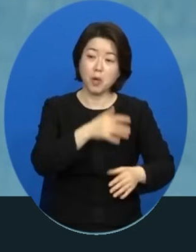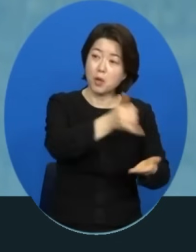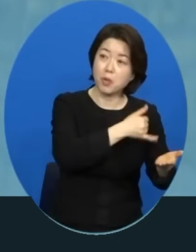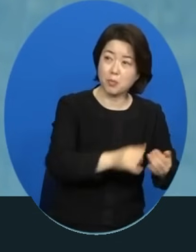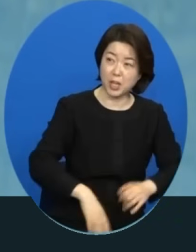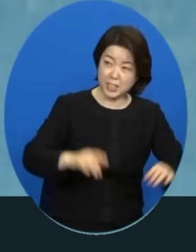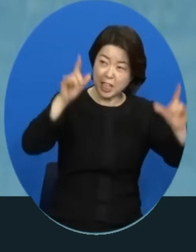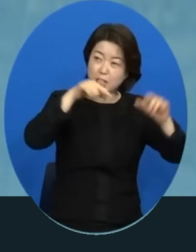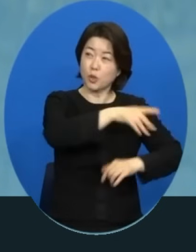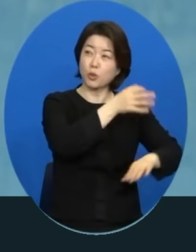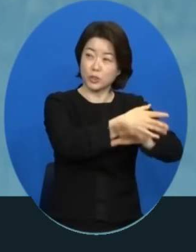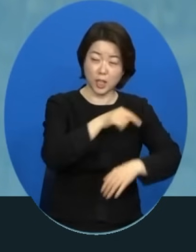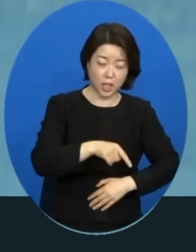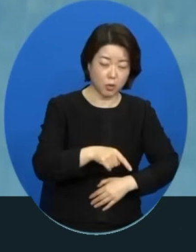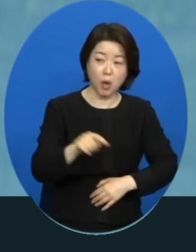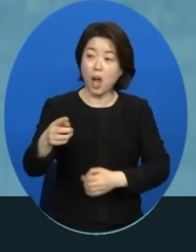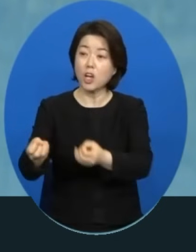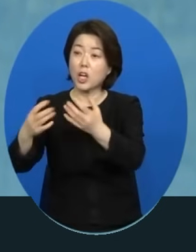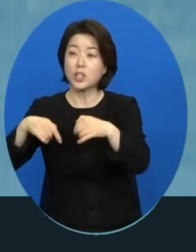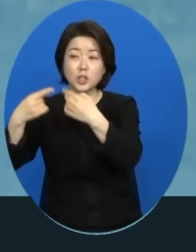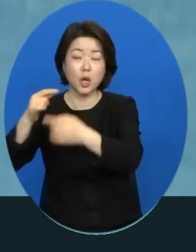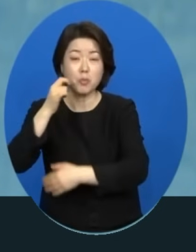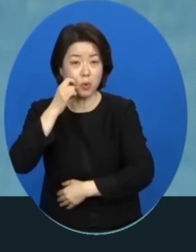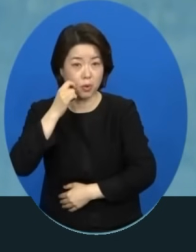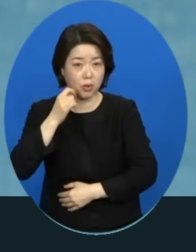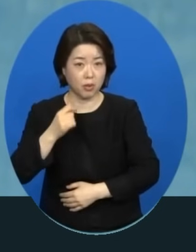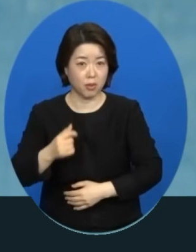소를 사가지고 더 이상 전체에 갈 수가 없어.